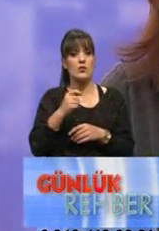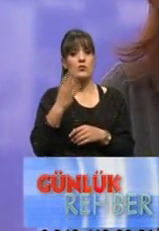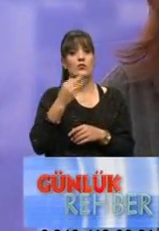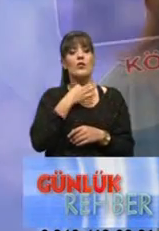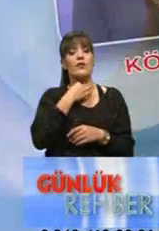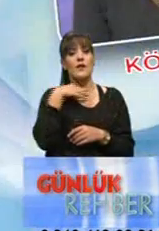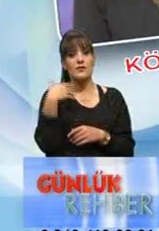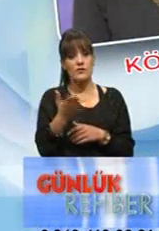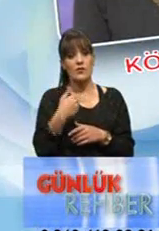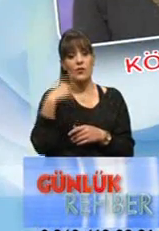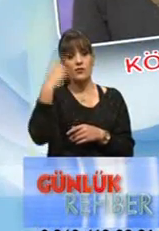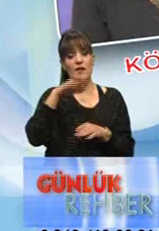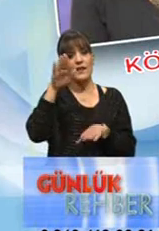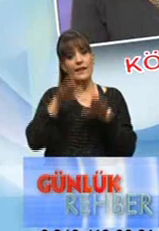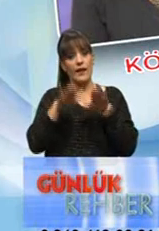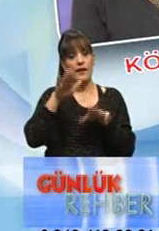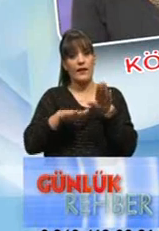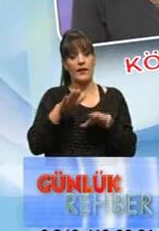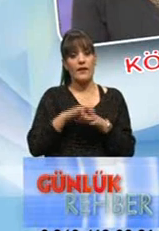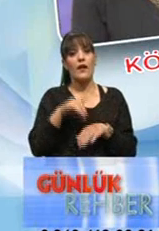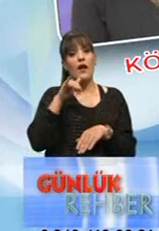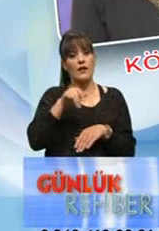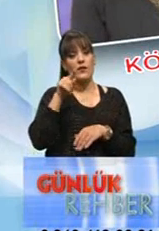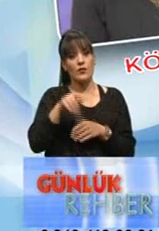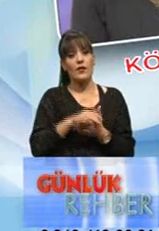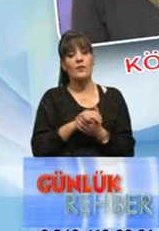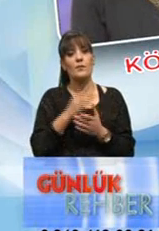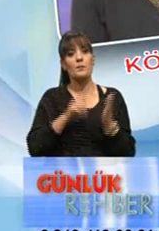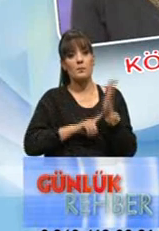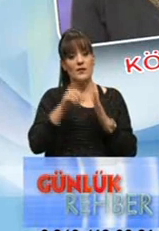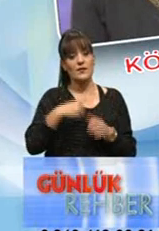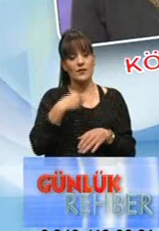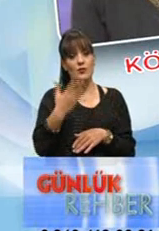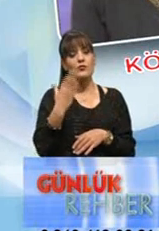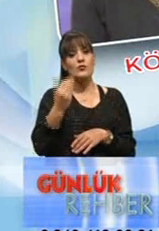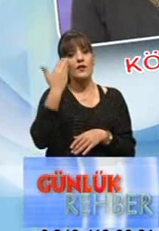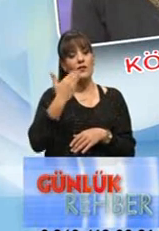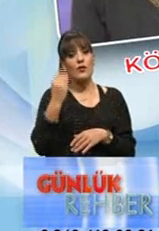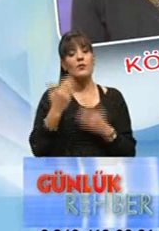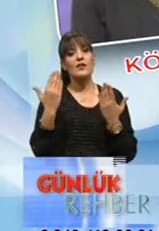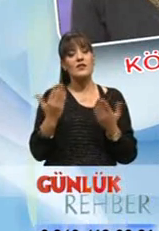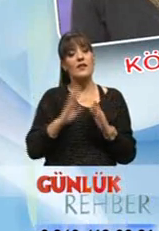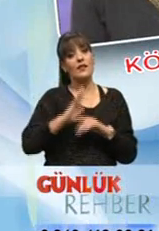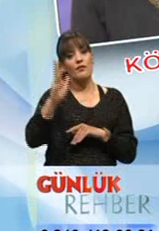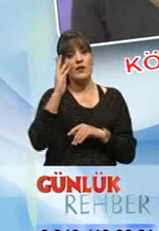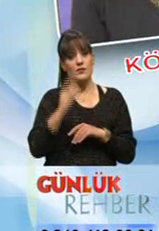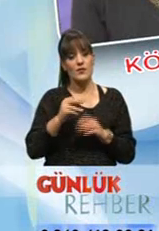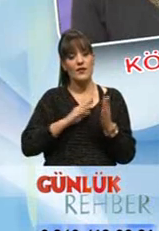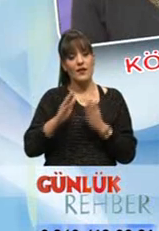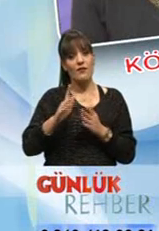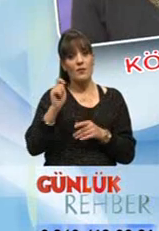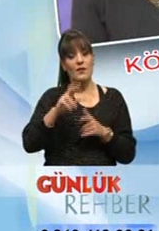teşekkür ediyoruz. O yüzden de dengeli biçimde. Aynen öyle. Aynen öyle. Başarılar diliyoruz. Çok keyifli olmuş. İnşallah artarak devam